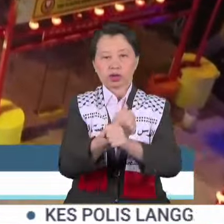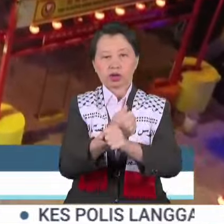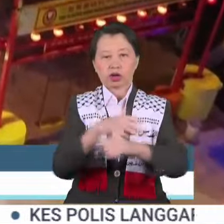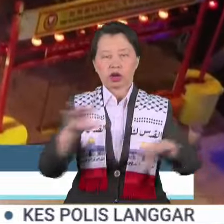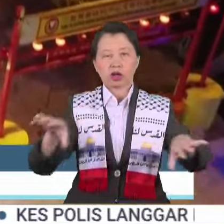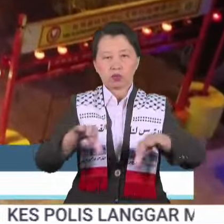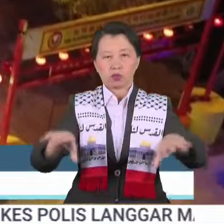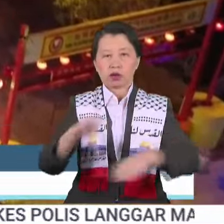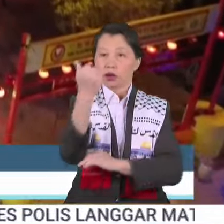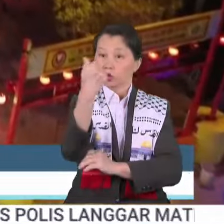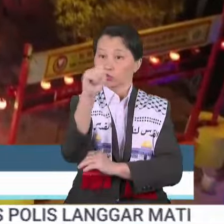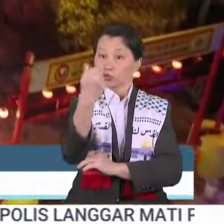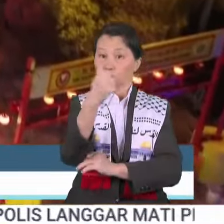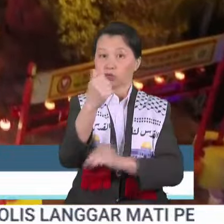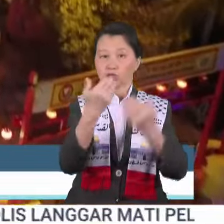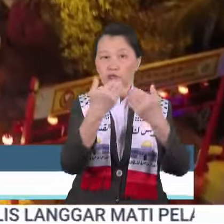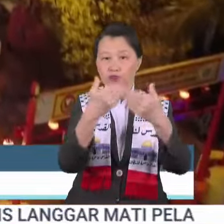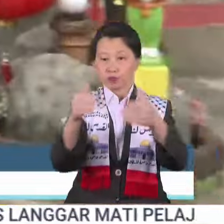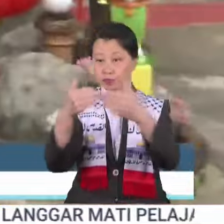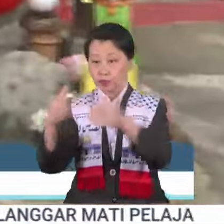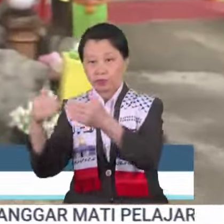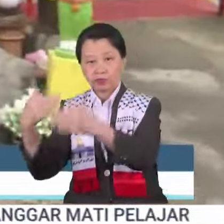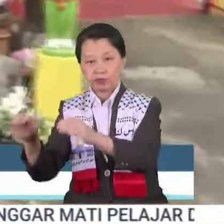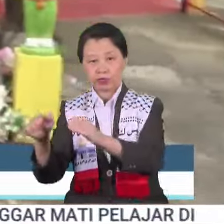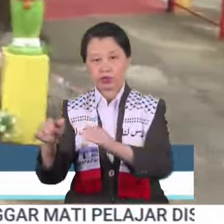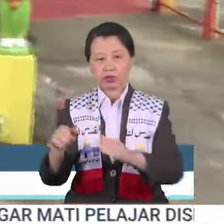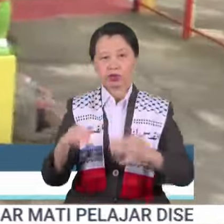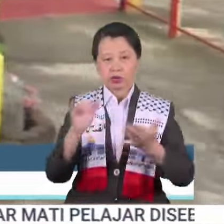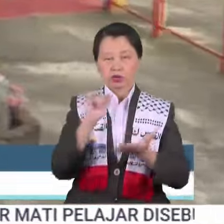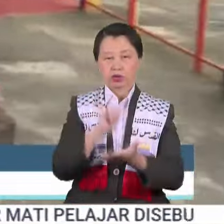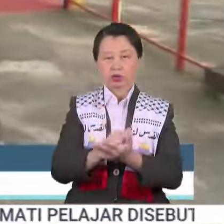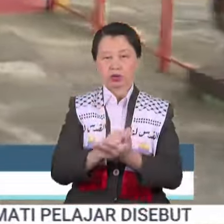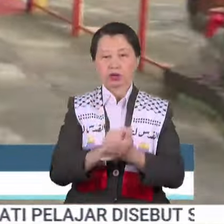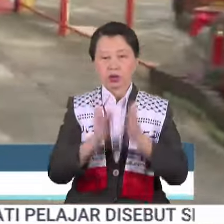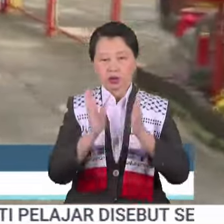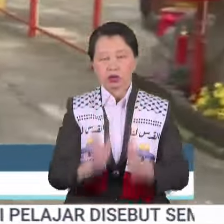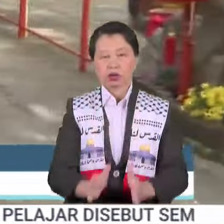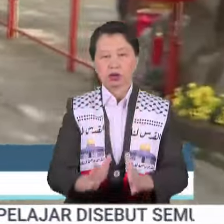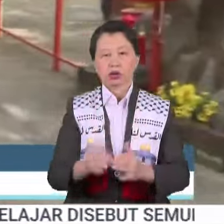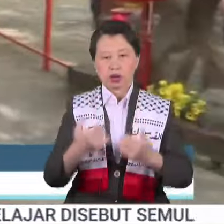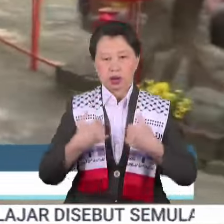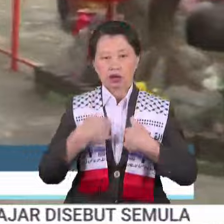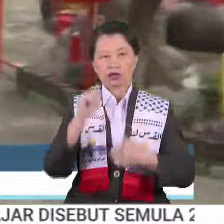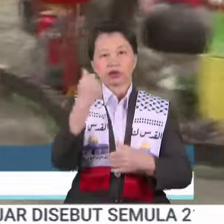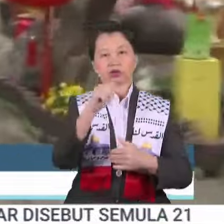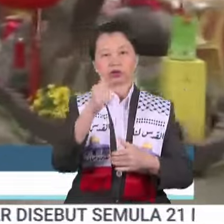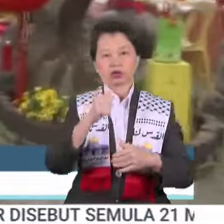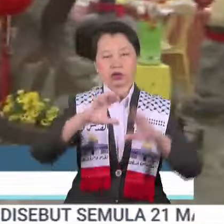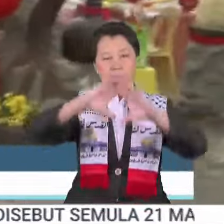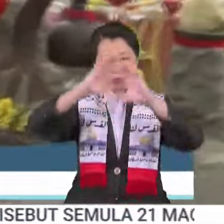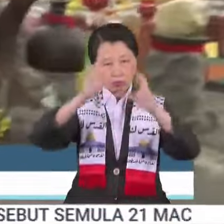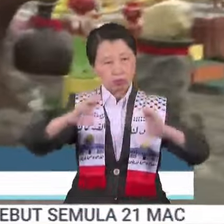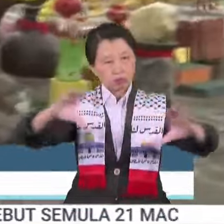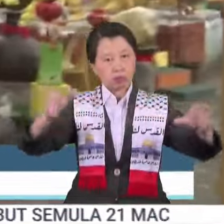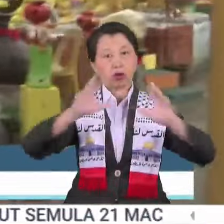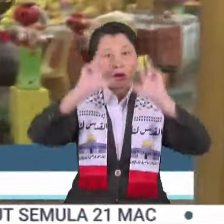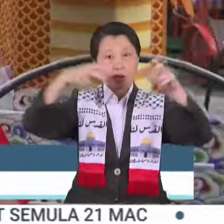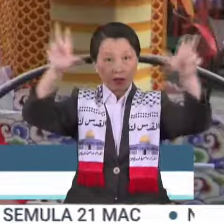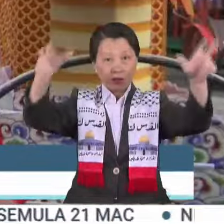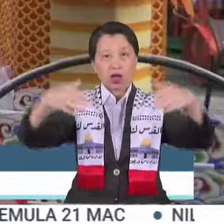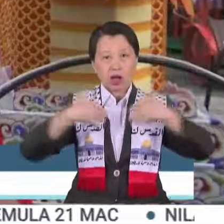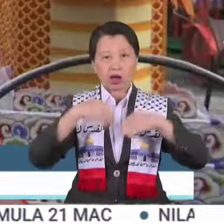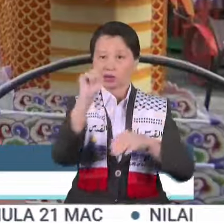10 pintu yang badan bawah badan naga tu ada 10 pintu. 10 pintu tu